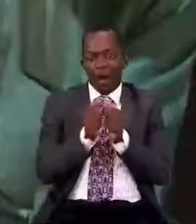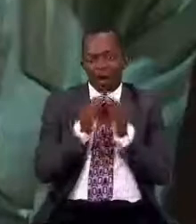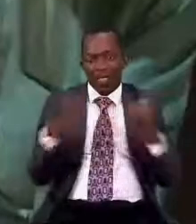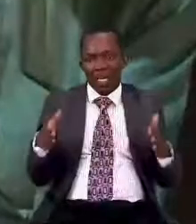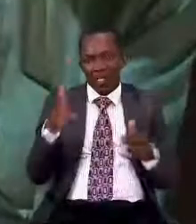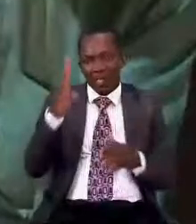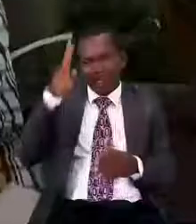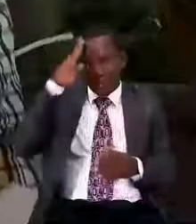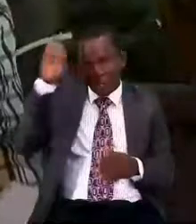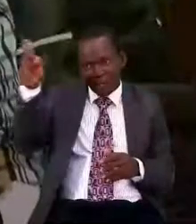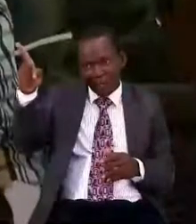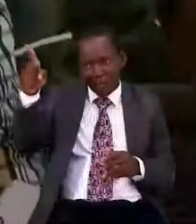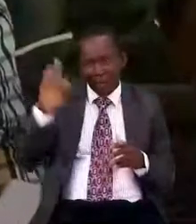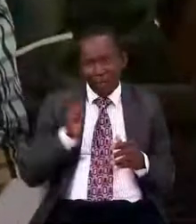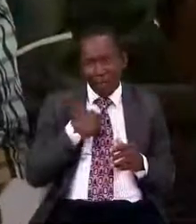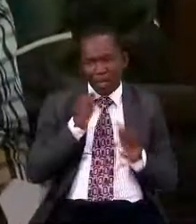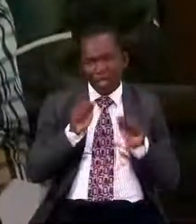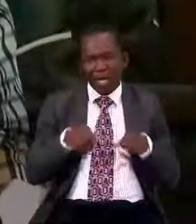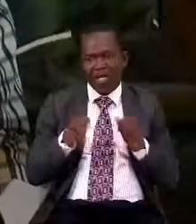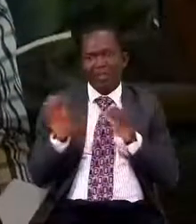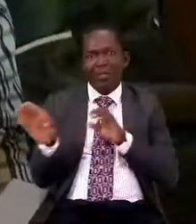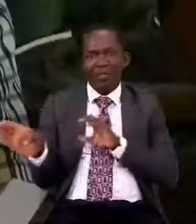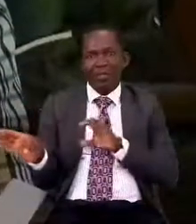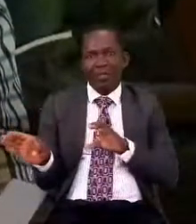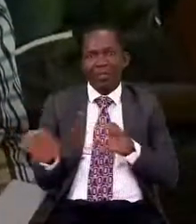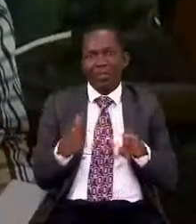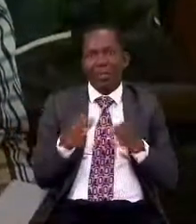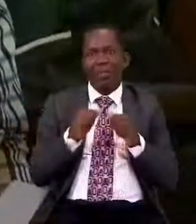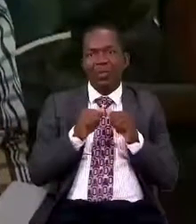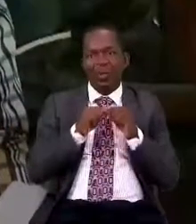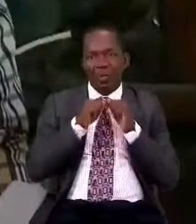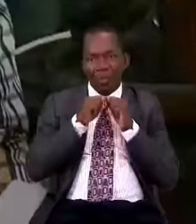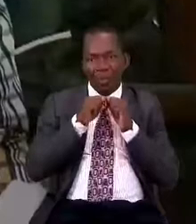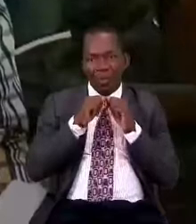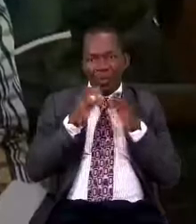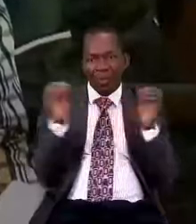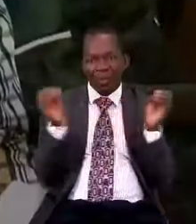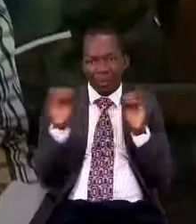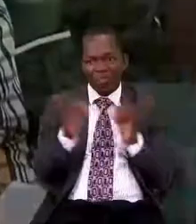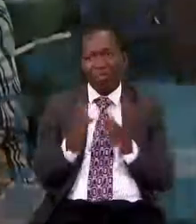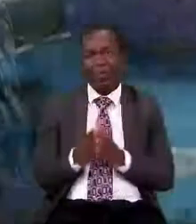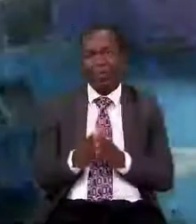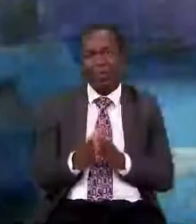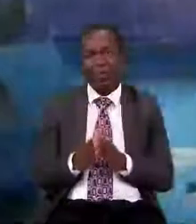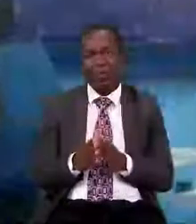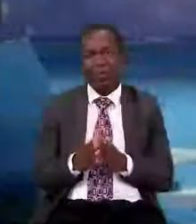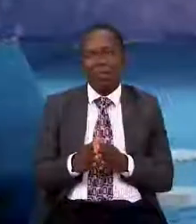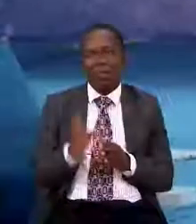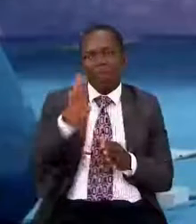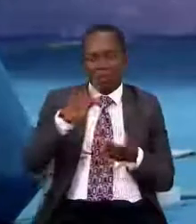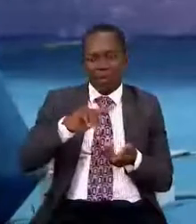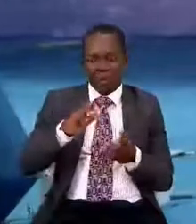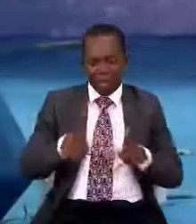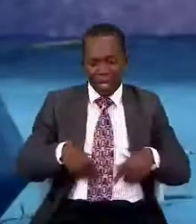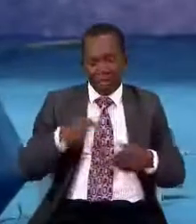vous. Votre vie sera transformée. La maladie sera ôtée. L'oppression sera ôtée.